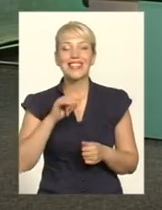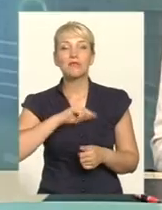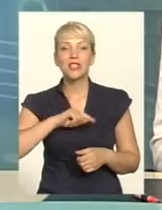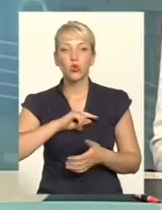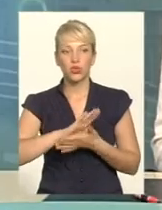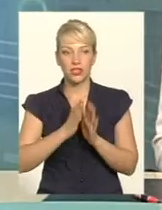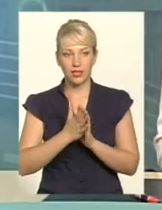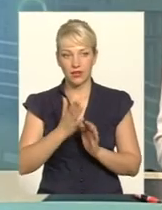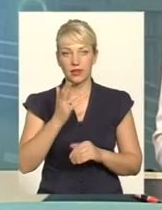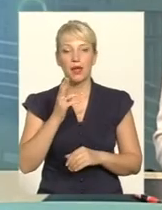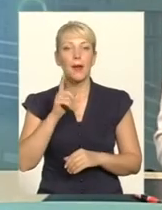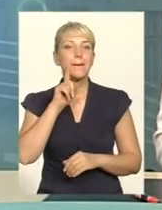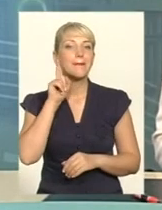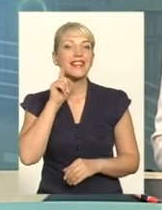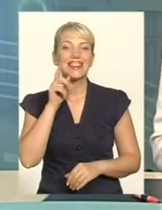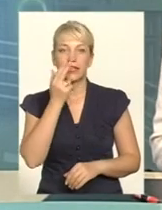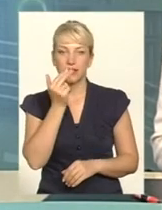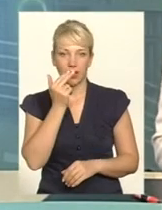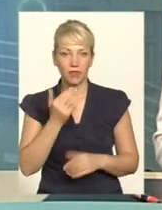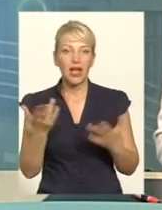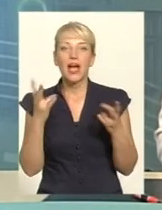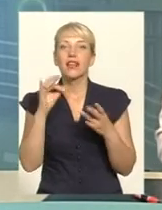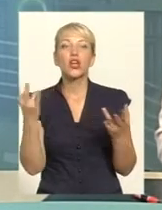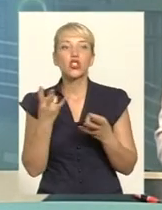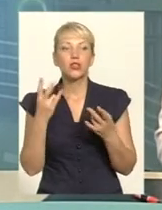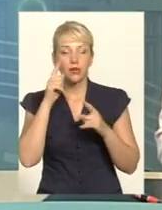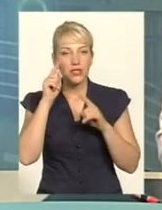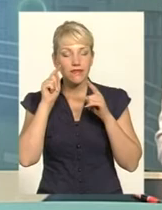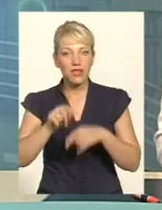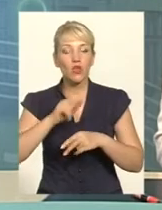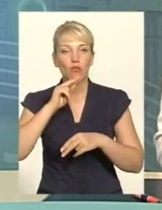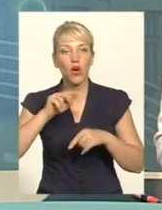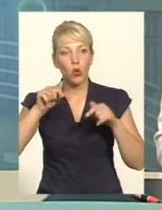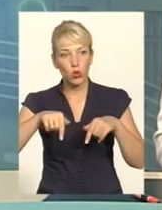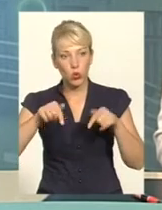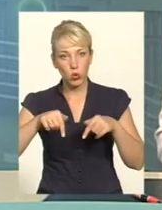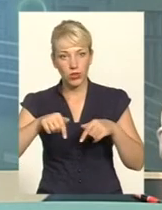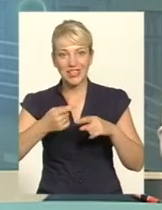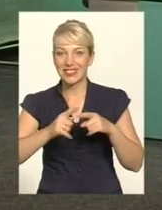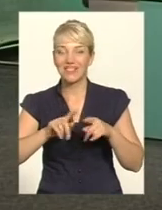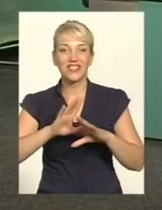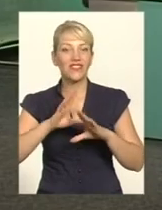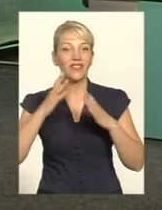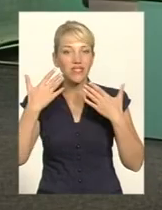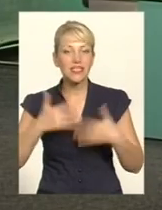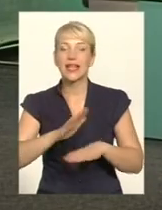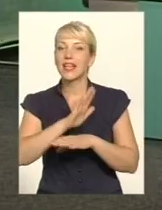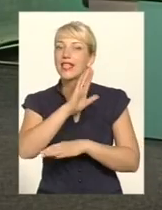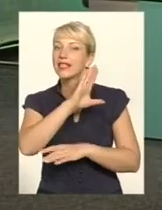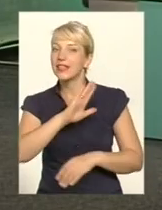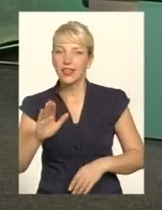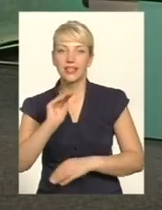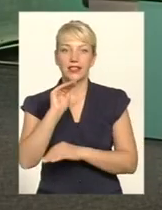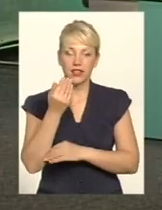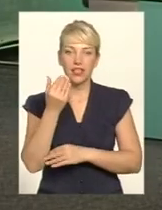стан підлітка. Mm-hmm. На що насамперед варто звертати тут? Це вже не дитина і ще не